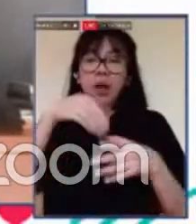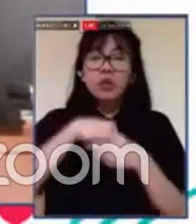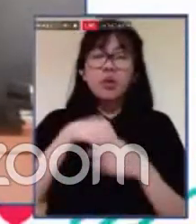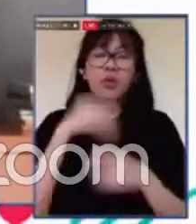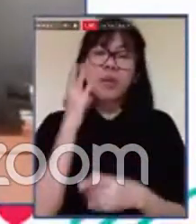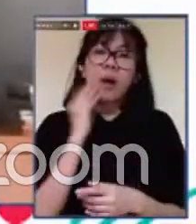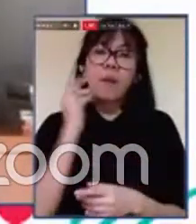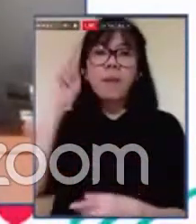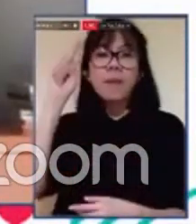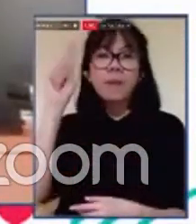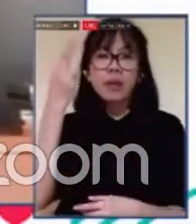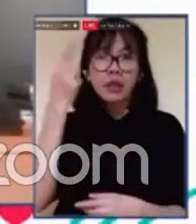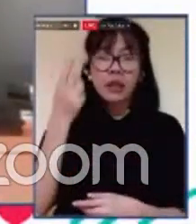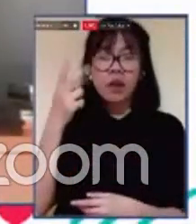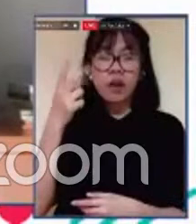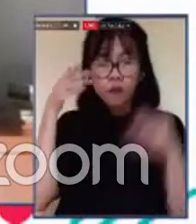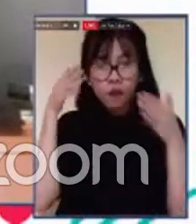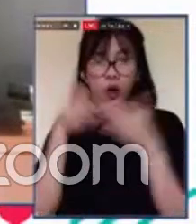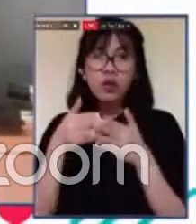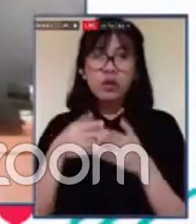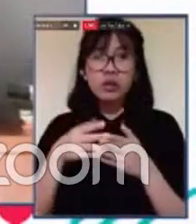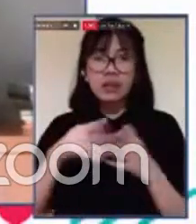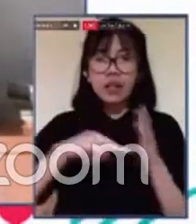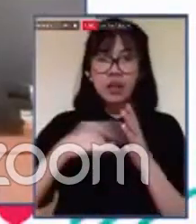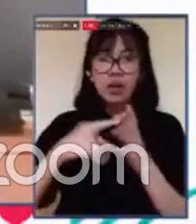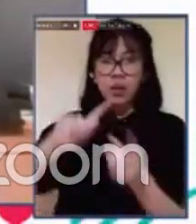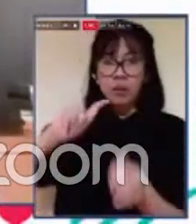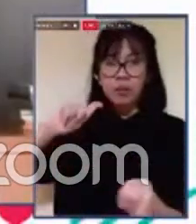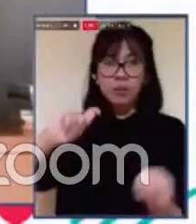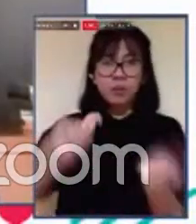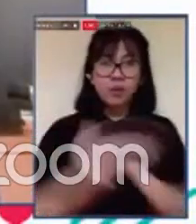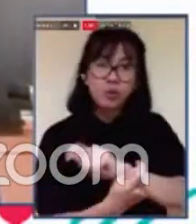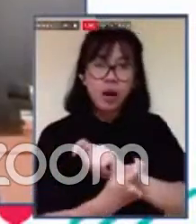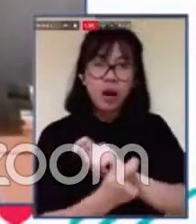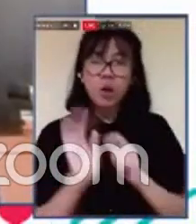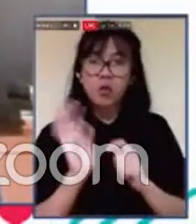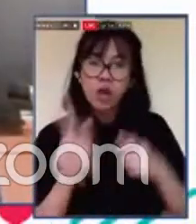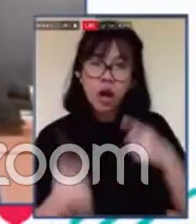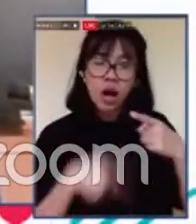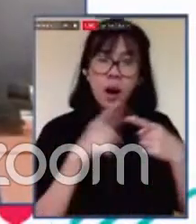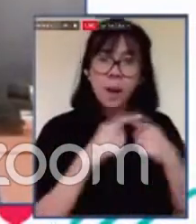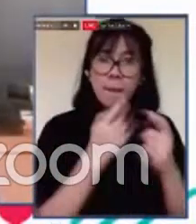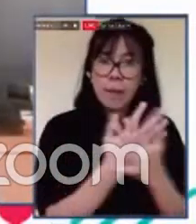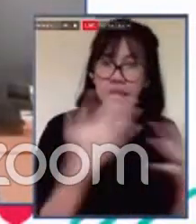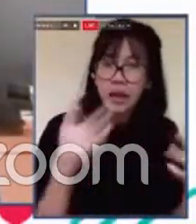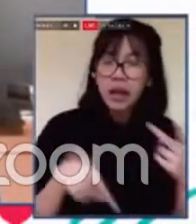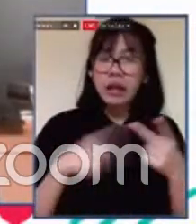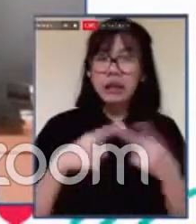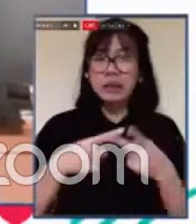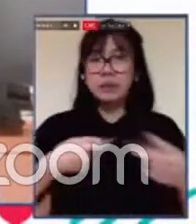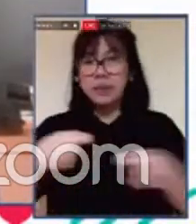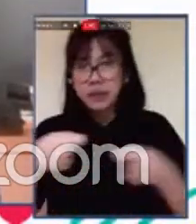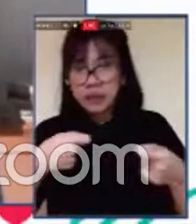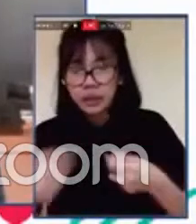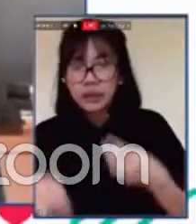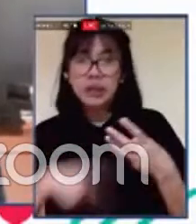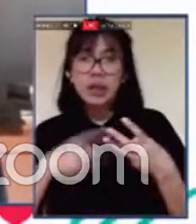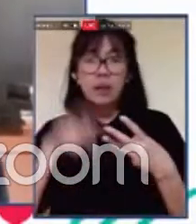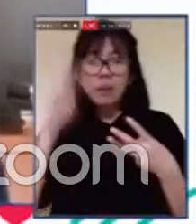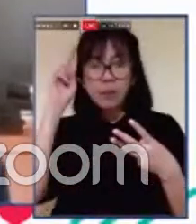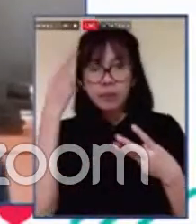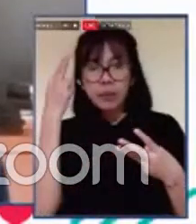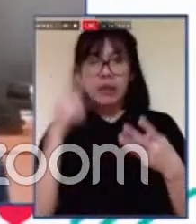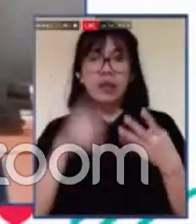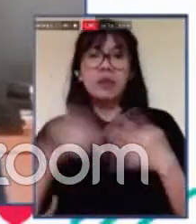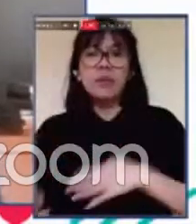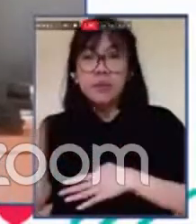digital transformation pada 3 bidang, yaitu masyarakat, bisnis, dan pemerintahan, melalui program pengembangan aplikasi